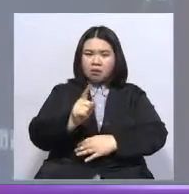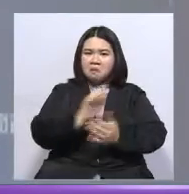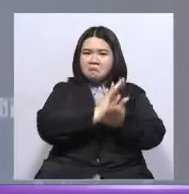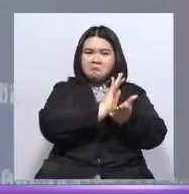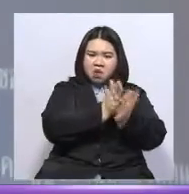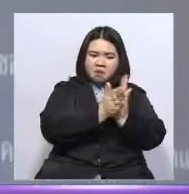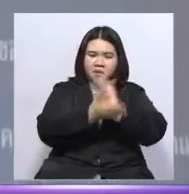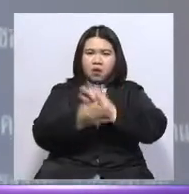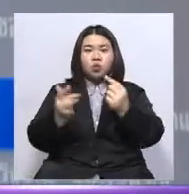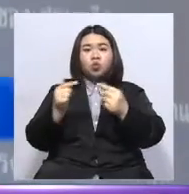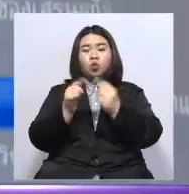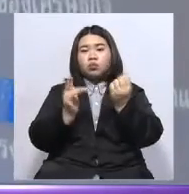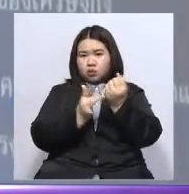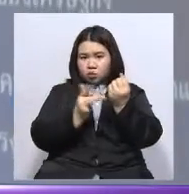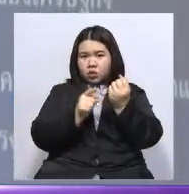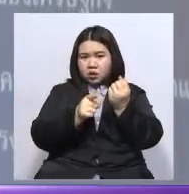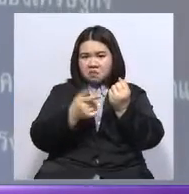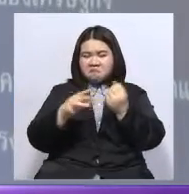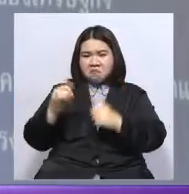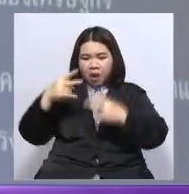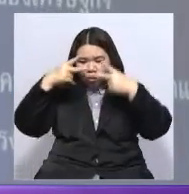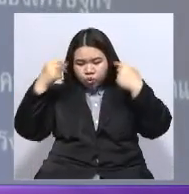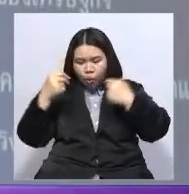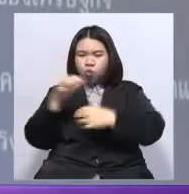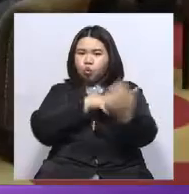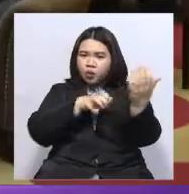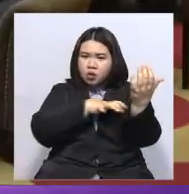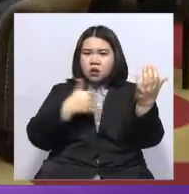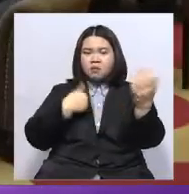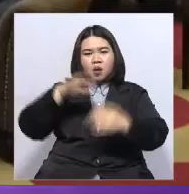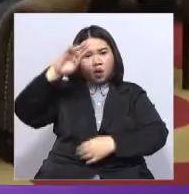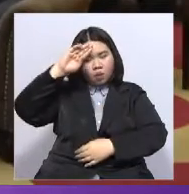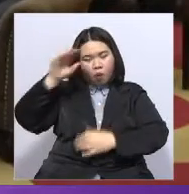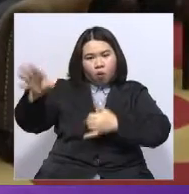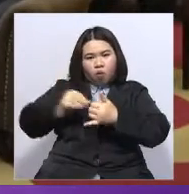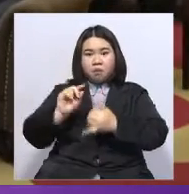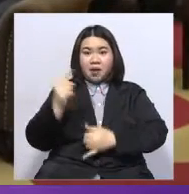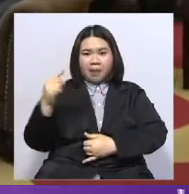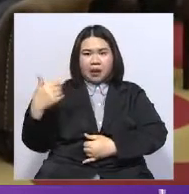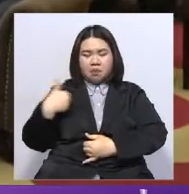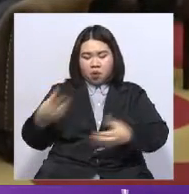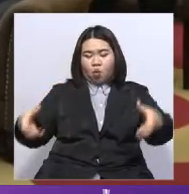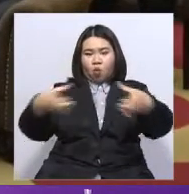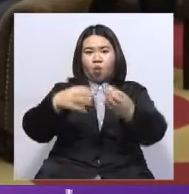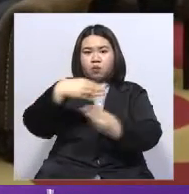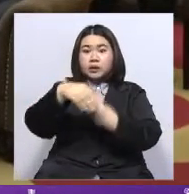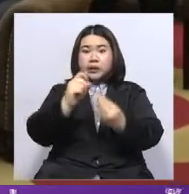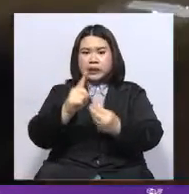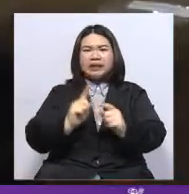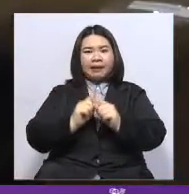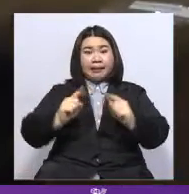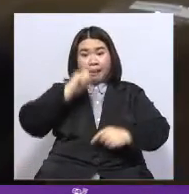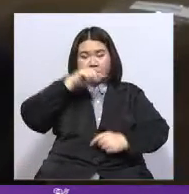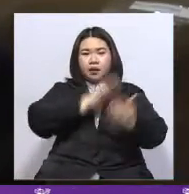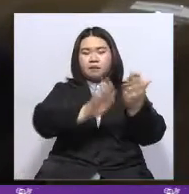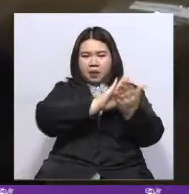าวกระโดดของเทคโนโลยีการก่อการร้ายไซเบอร์โรคอุบัติใหม่และการรวมกลุ่มของเศรษฐกิจขณะที่ความเสี่ยงในประเ